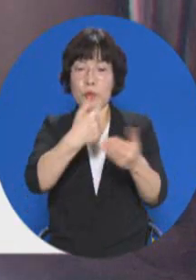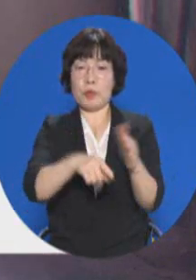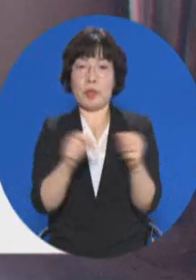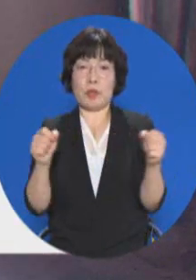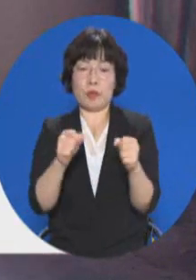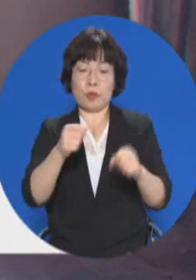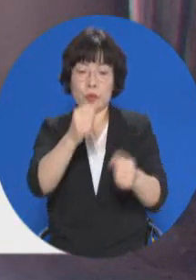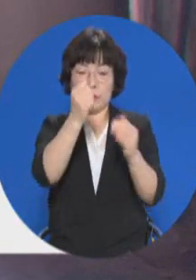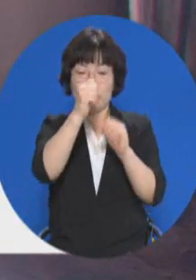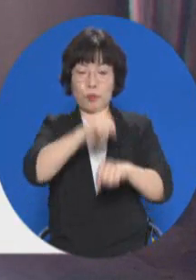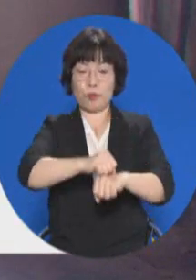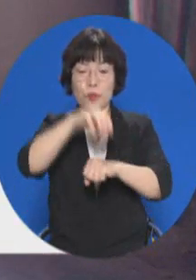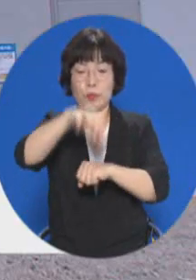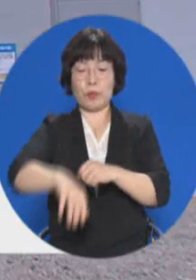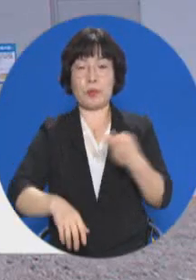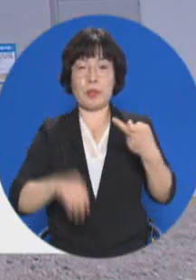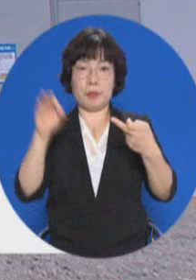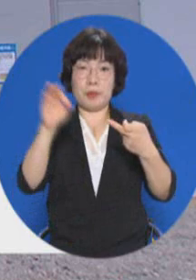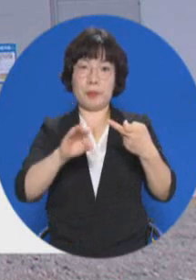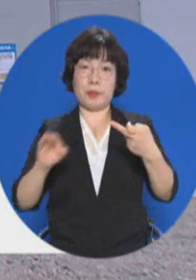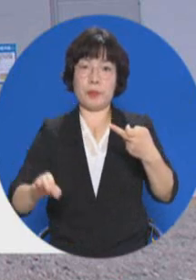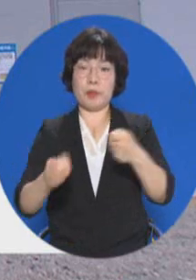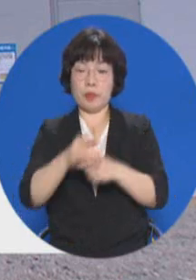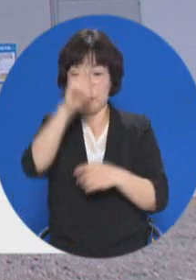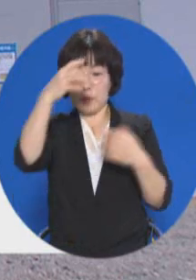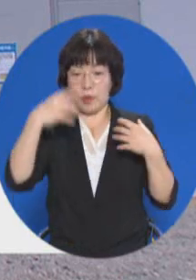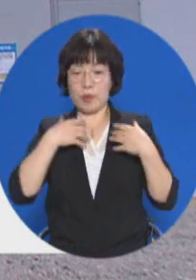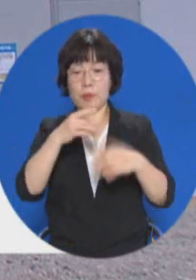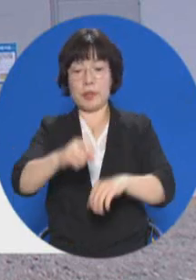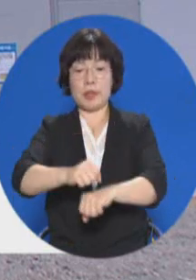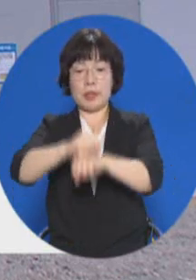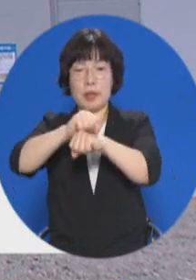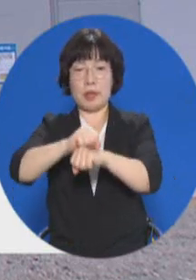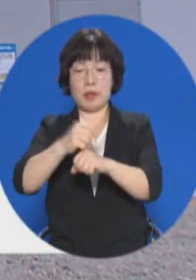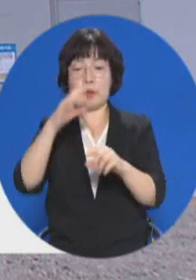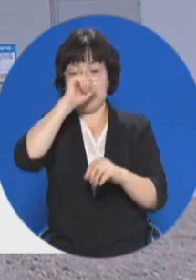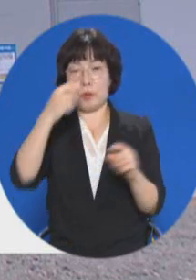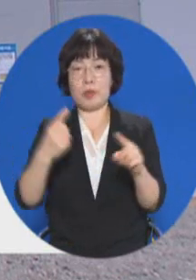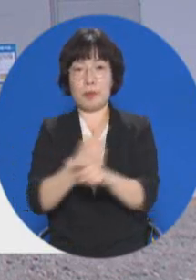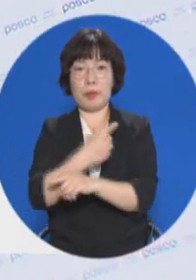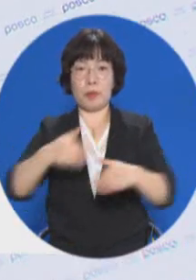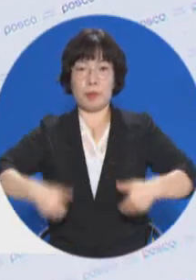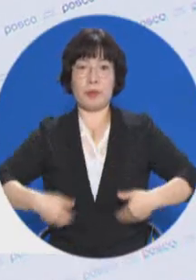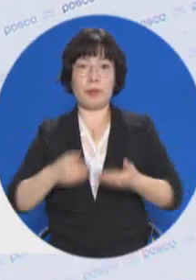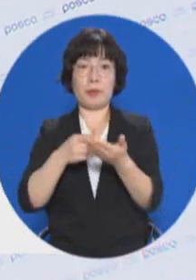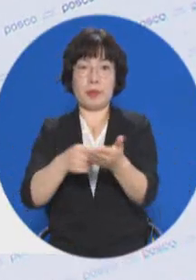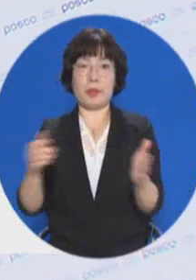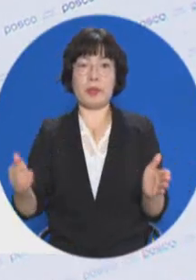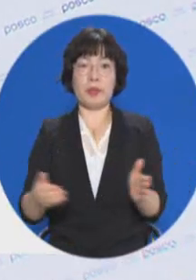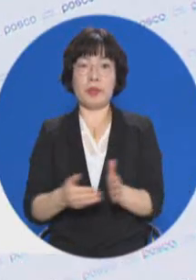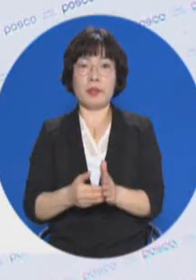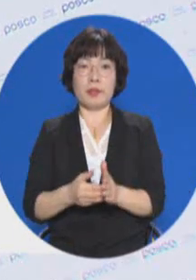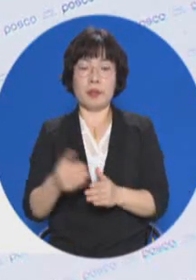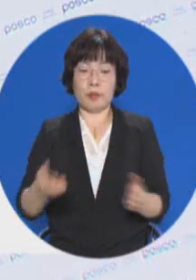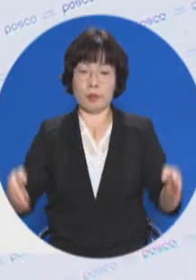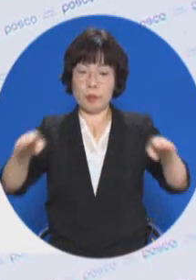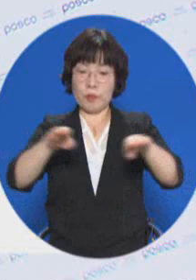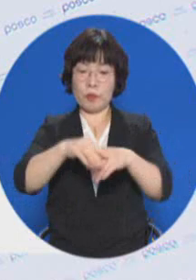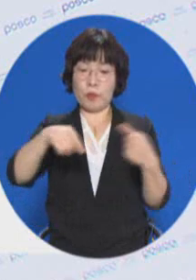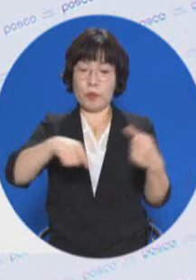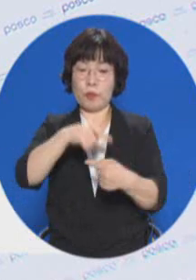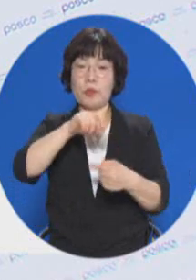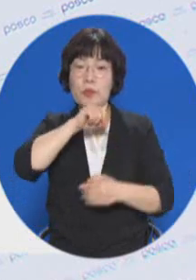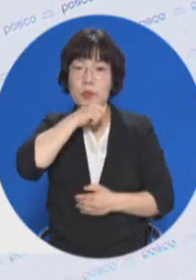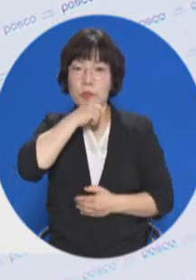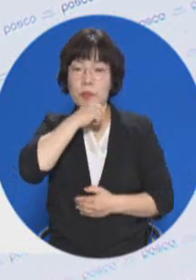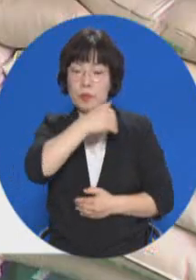저온 창고도 12%에 그쳤다며 정부의 양곡 관리가 개선돼야 한다고 밝혔습니다. 또 시설들의 운영